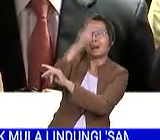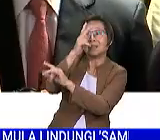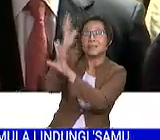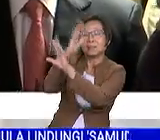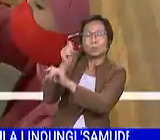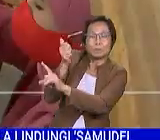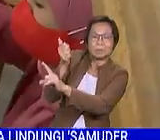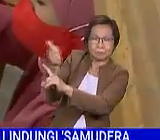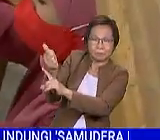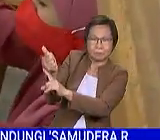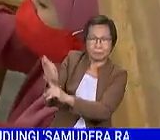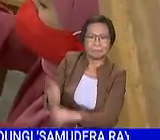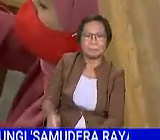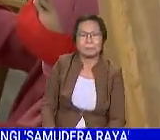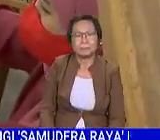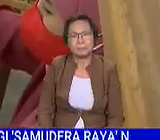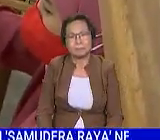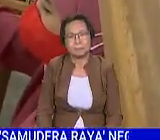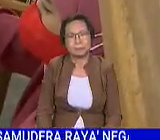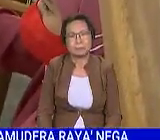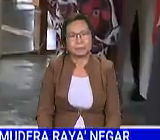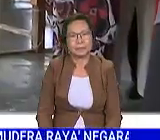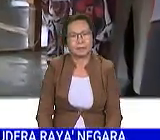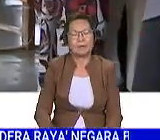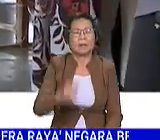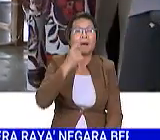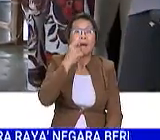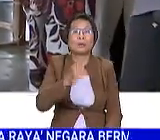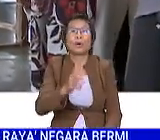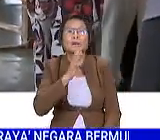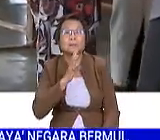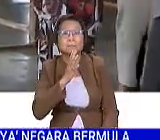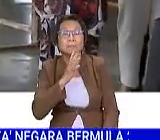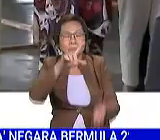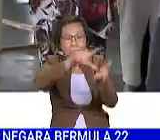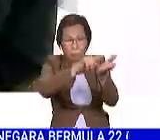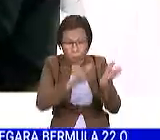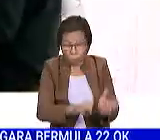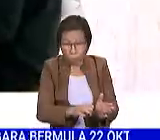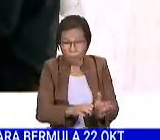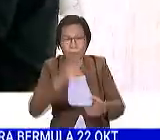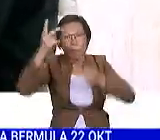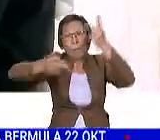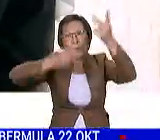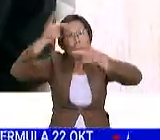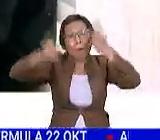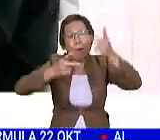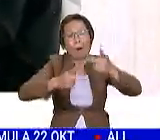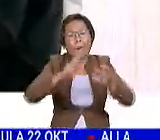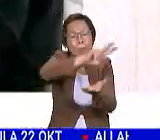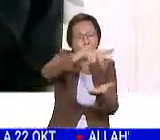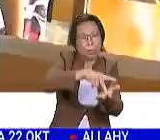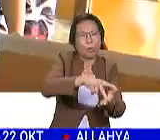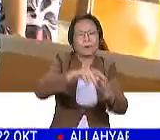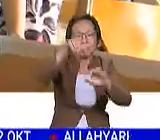negeri Hai transfer ya No berkata demikian kepada pemberita selepas melakukan lawatan ke sebuah